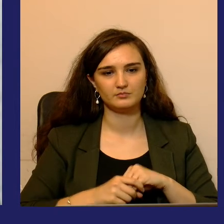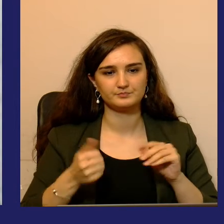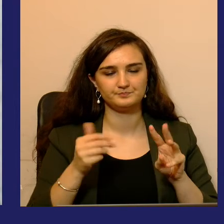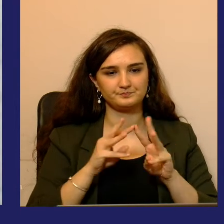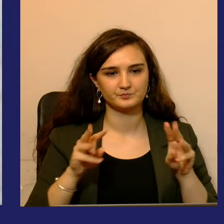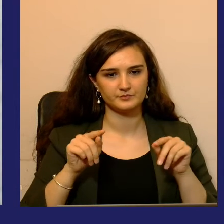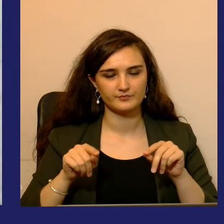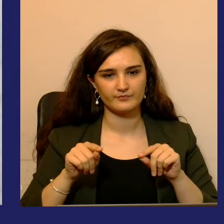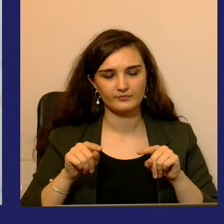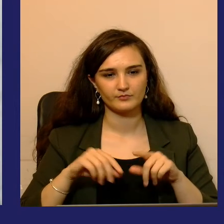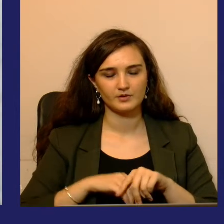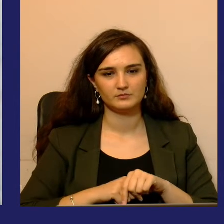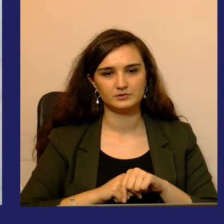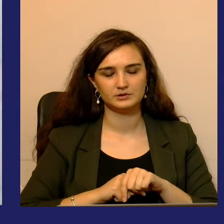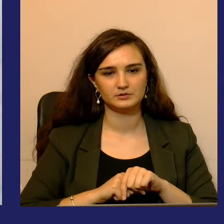პრემიერ-მინისტრმაც,